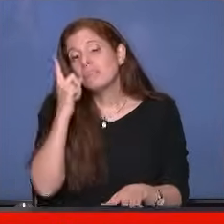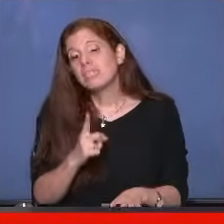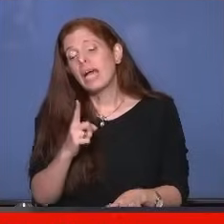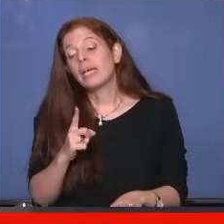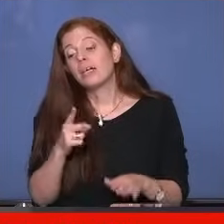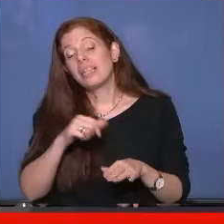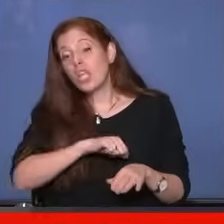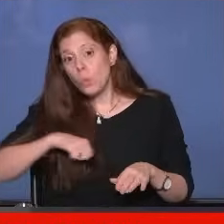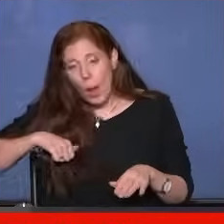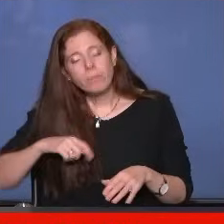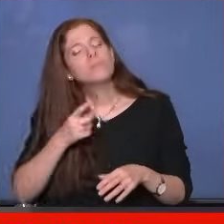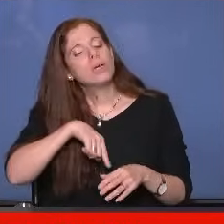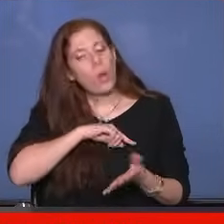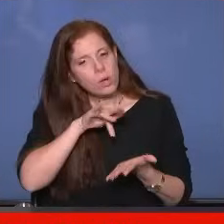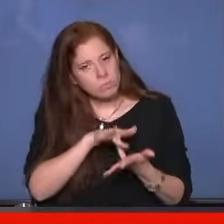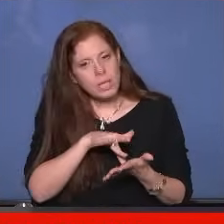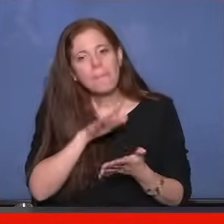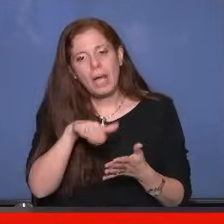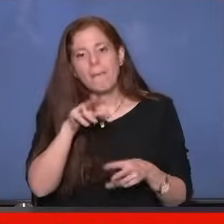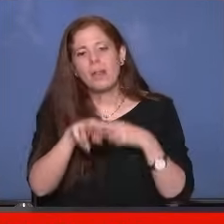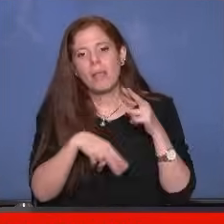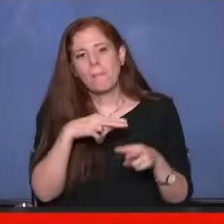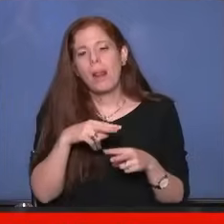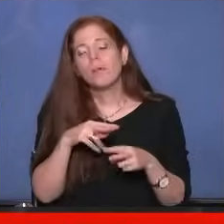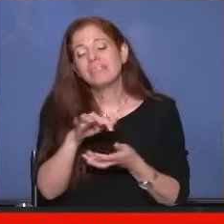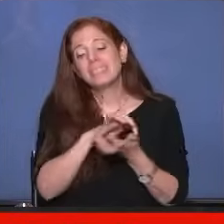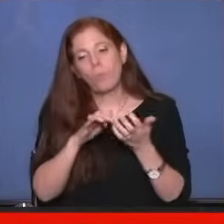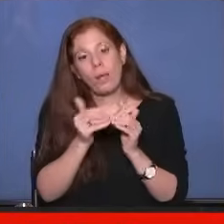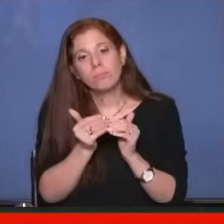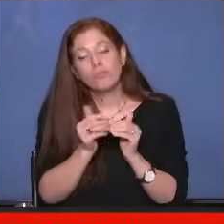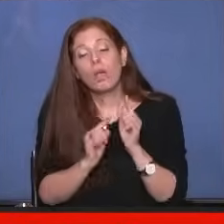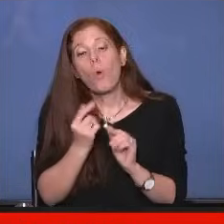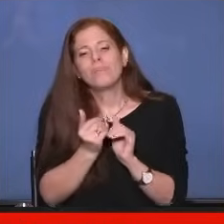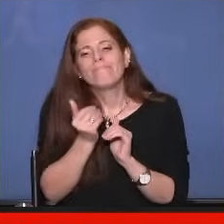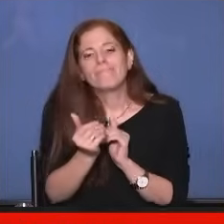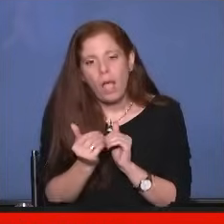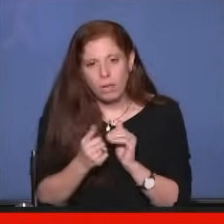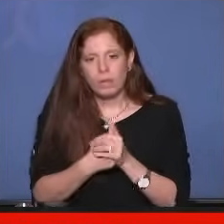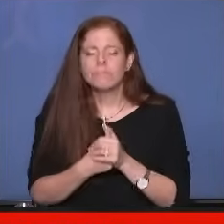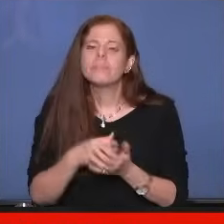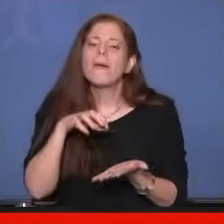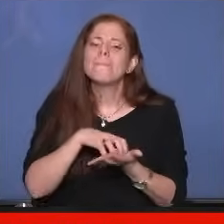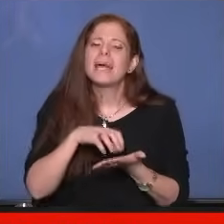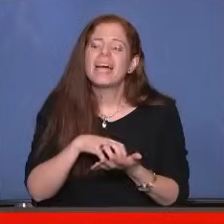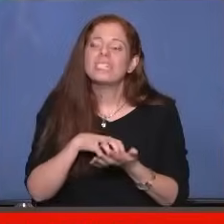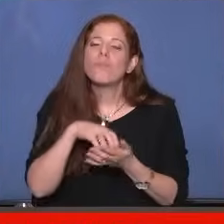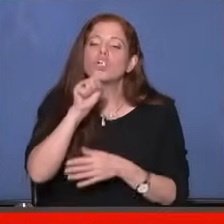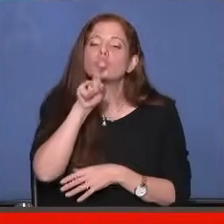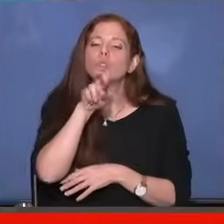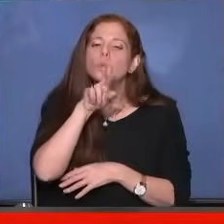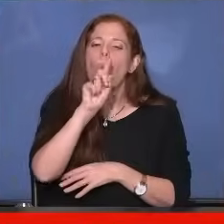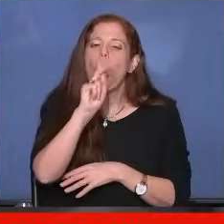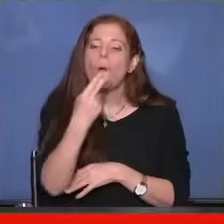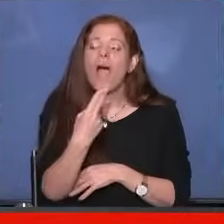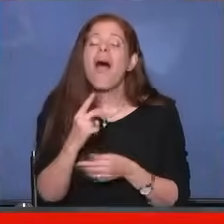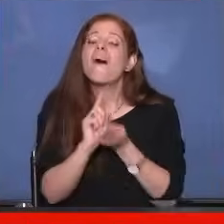נוספות, אנחנו נמצאים שם גם לטפל בסיבוכים המאוחרים. המרכז הרפואי סורוקה הפך בחודשיים האחרונים למרכז